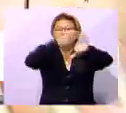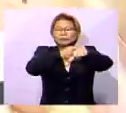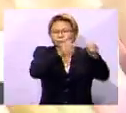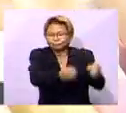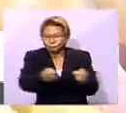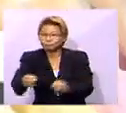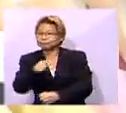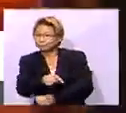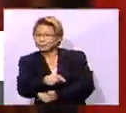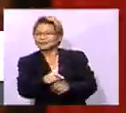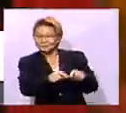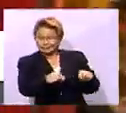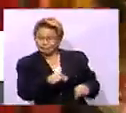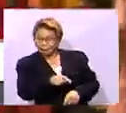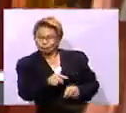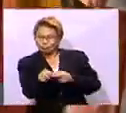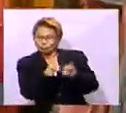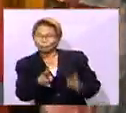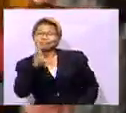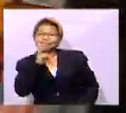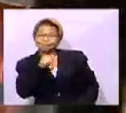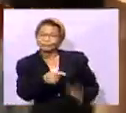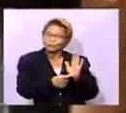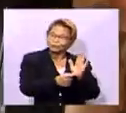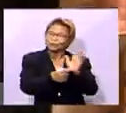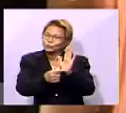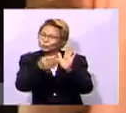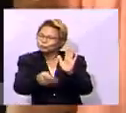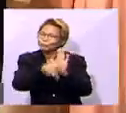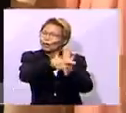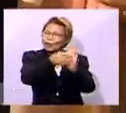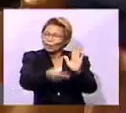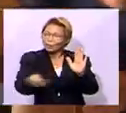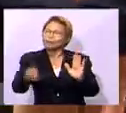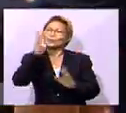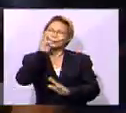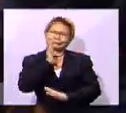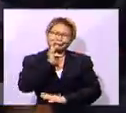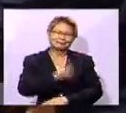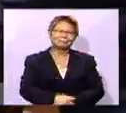dianjurkan merupakan platform kepada usahawan wanita mempamerkan produk mereka.